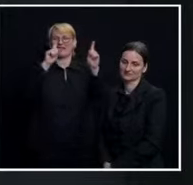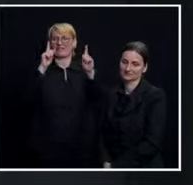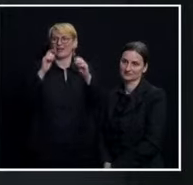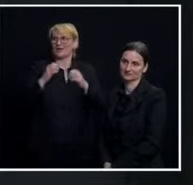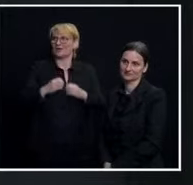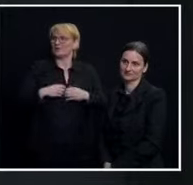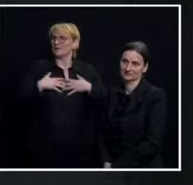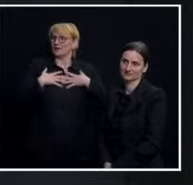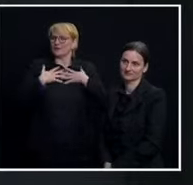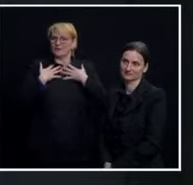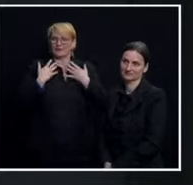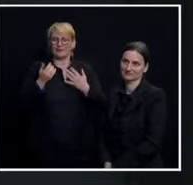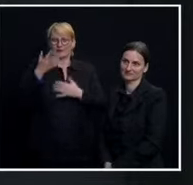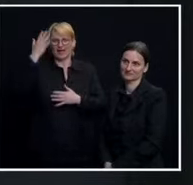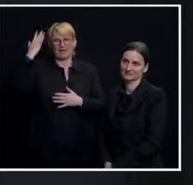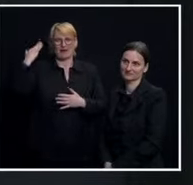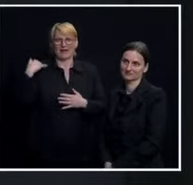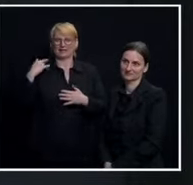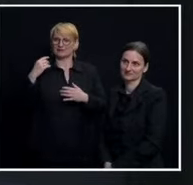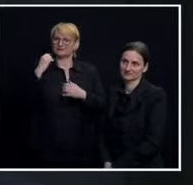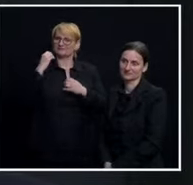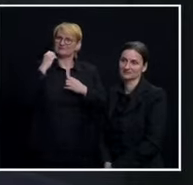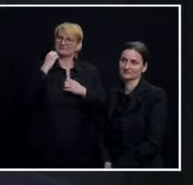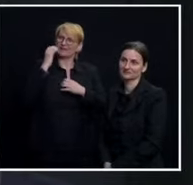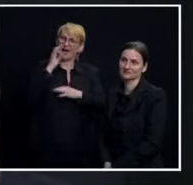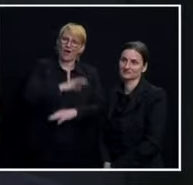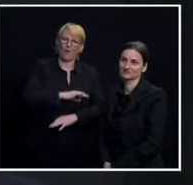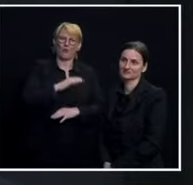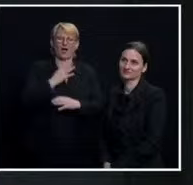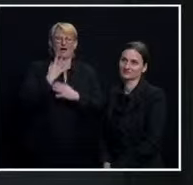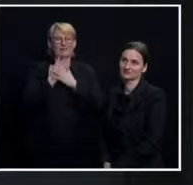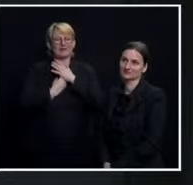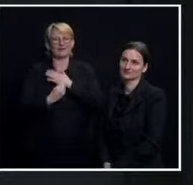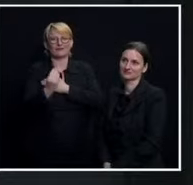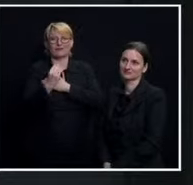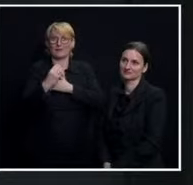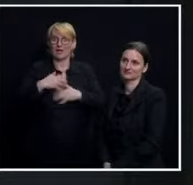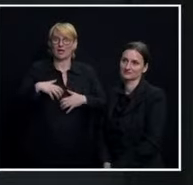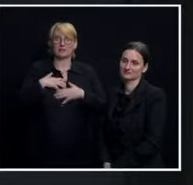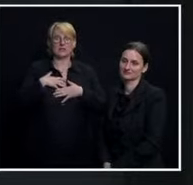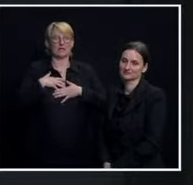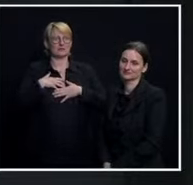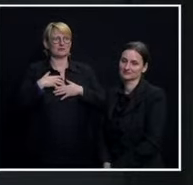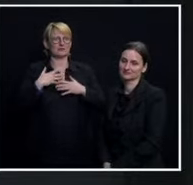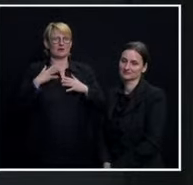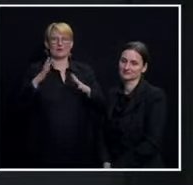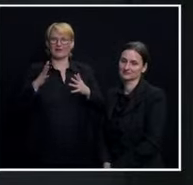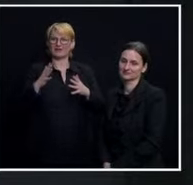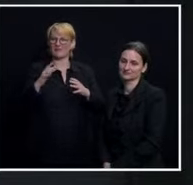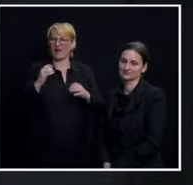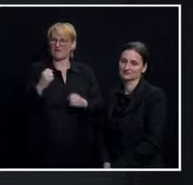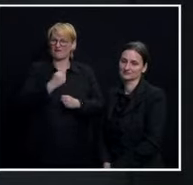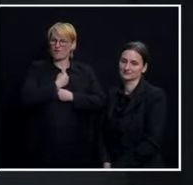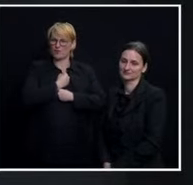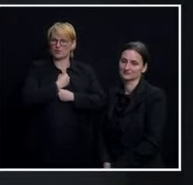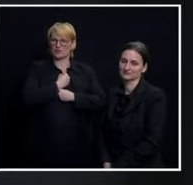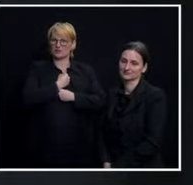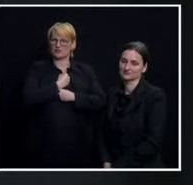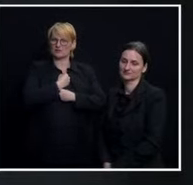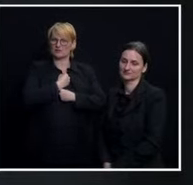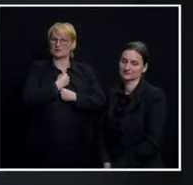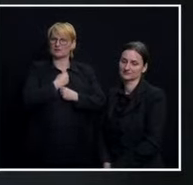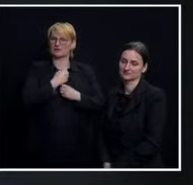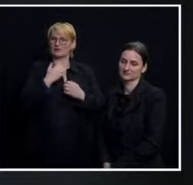Also in mir, ich spüre Trauer, ich spüre Mitgefühl, Entsetzen oder manchmal auch wirklich Wut. Das